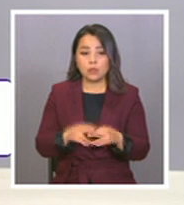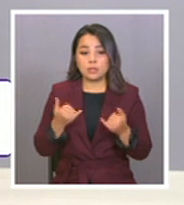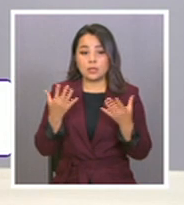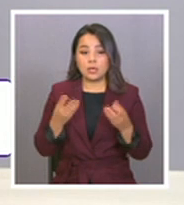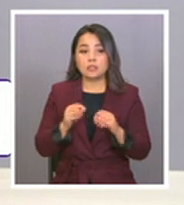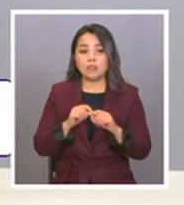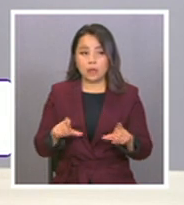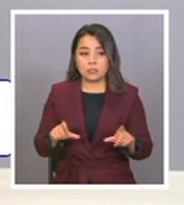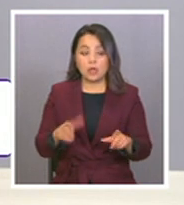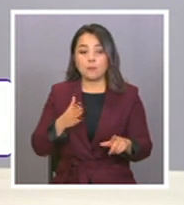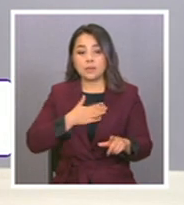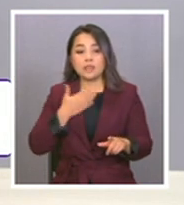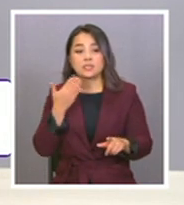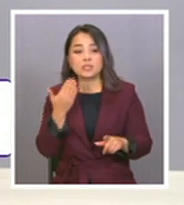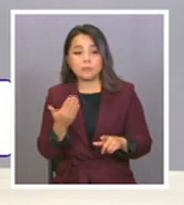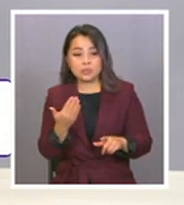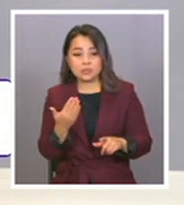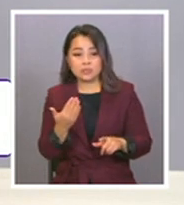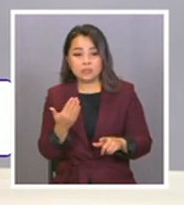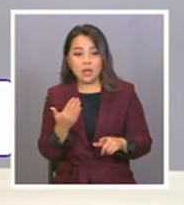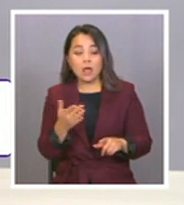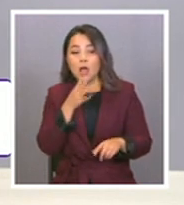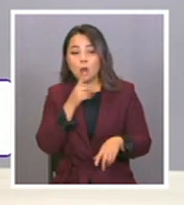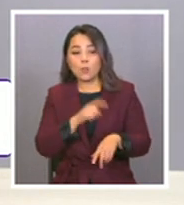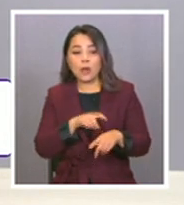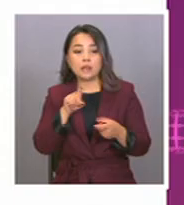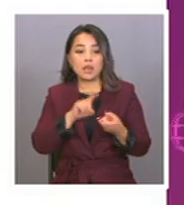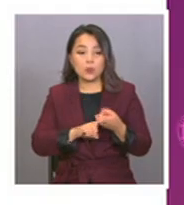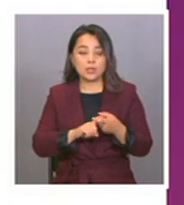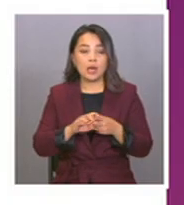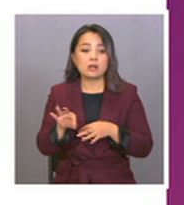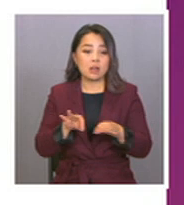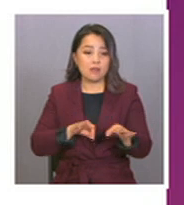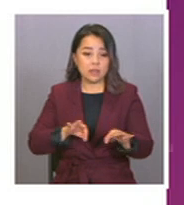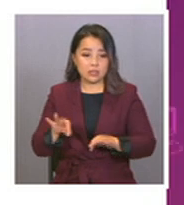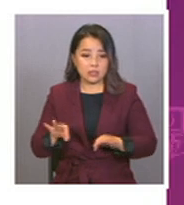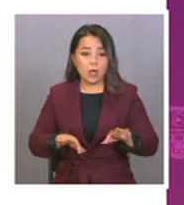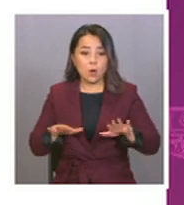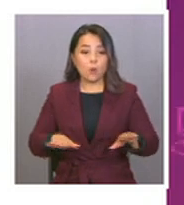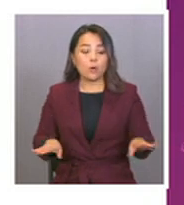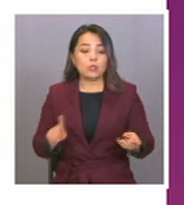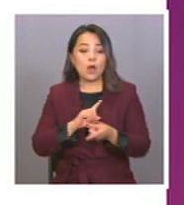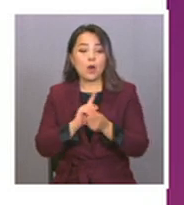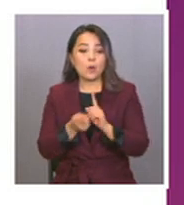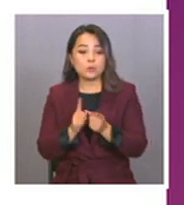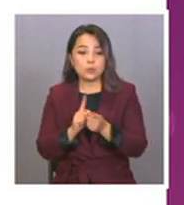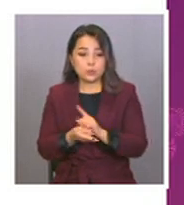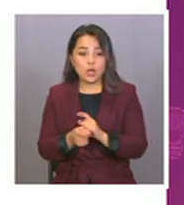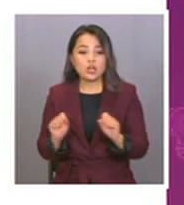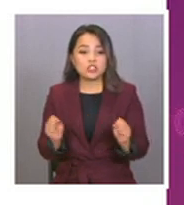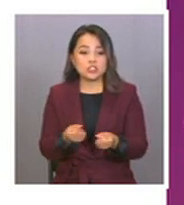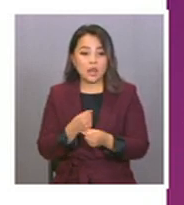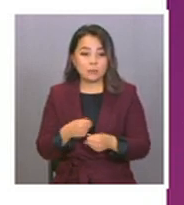сабақта біз сіздермен уақытқа тәуелділік графиктерінен орын ауыстыруды, жылдамдықты